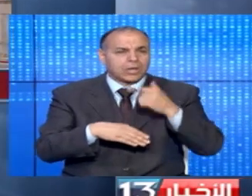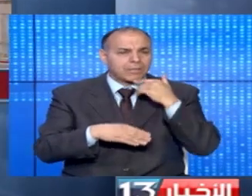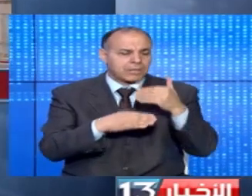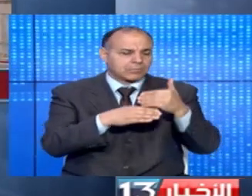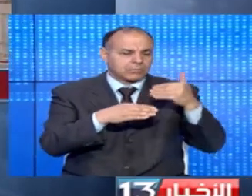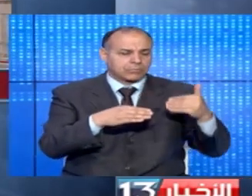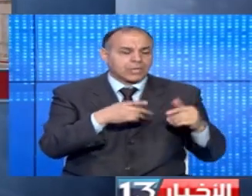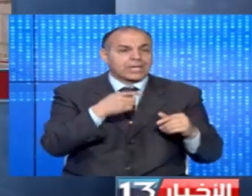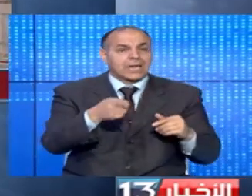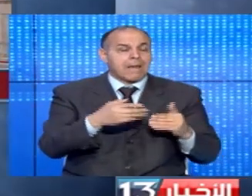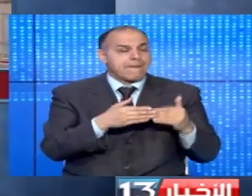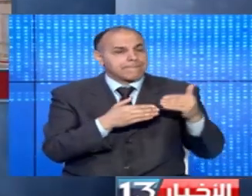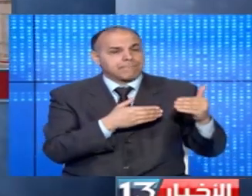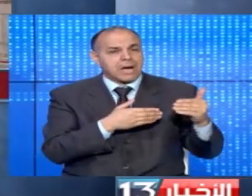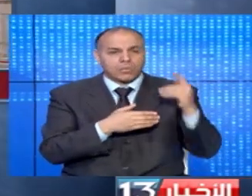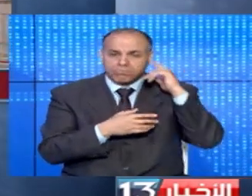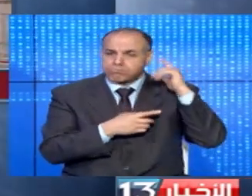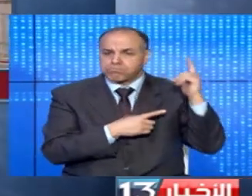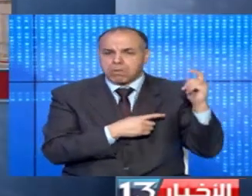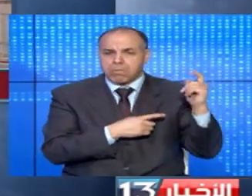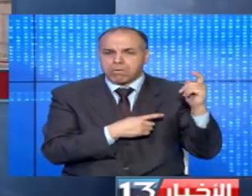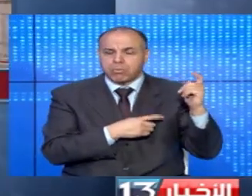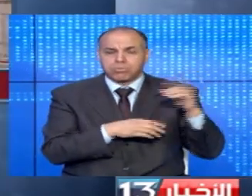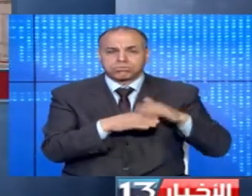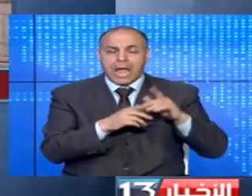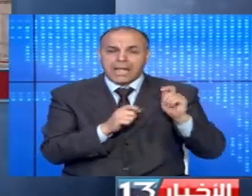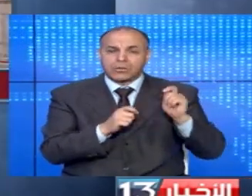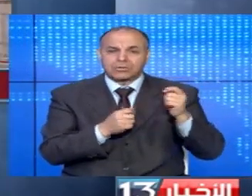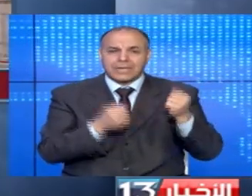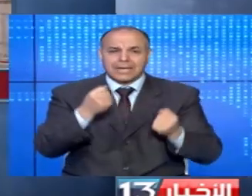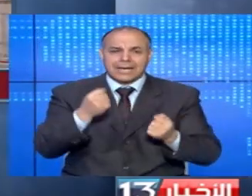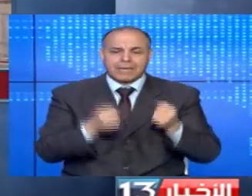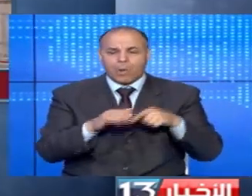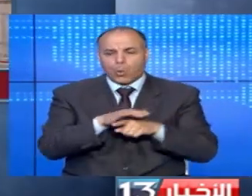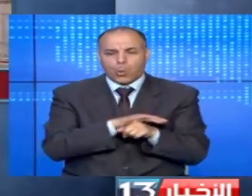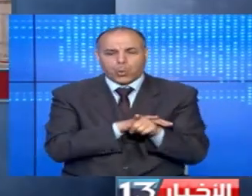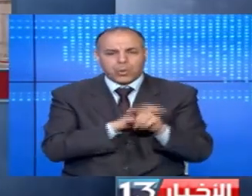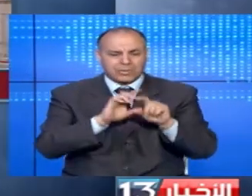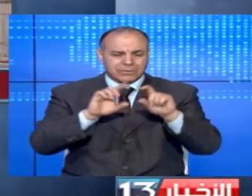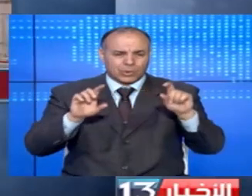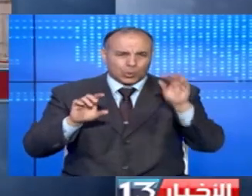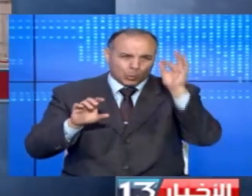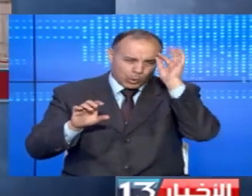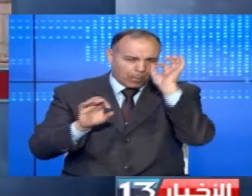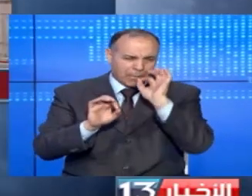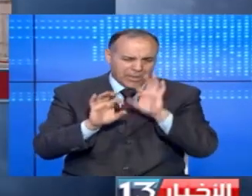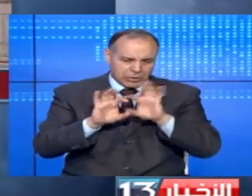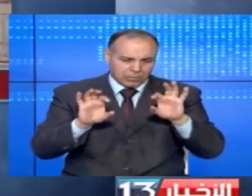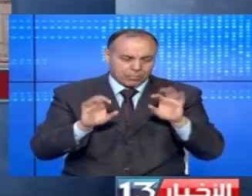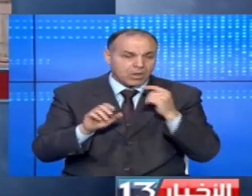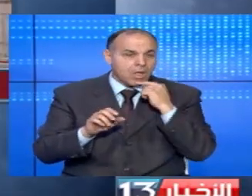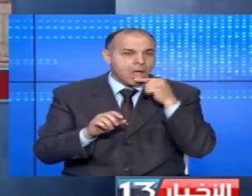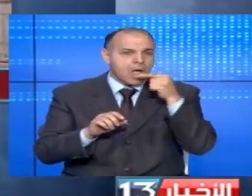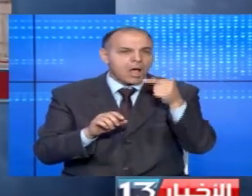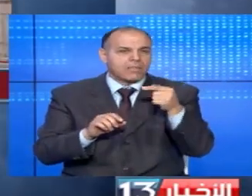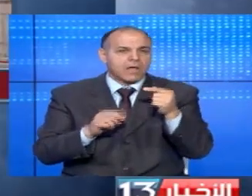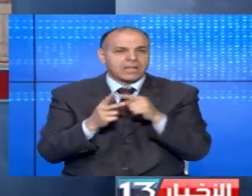في جنين وبعد اطلاق اعيره ناريه تحذيريه سياره تهريب دون لوحات من شويه وعلى متنها ثلاثه